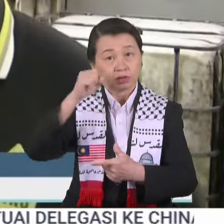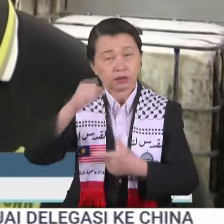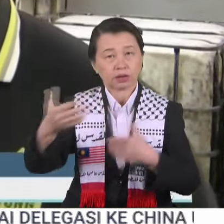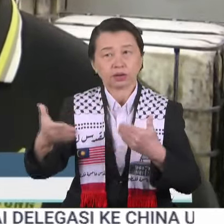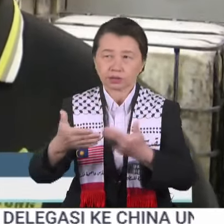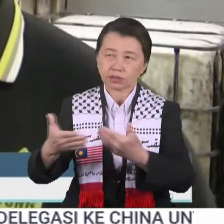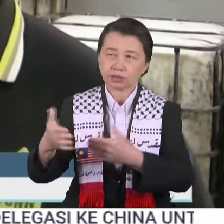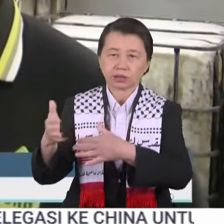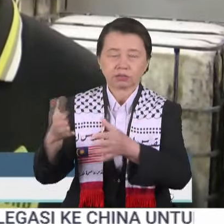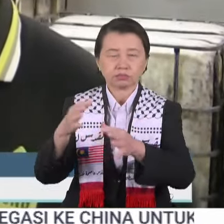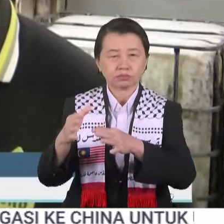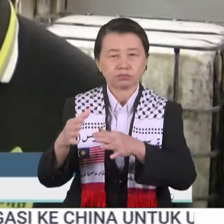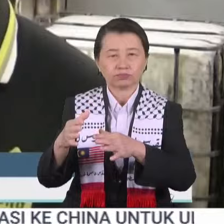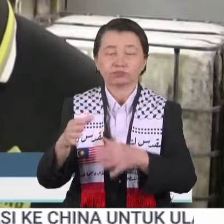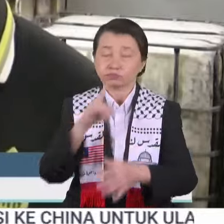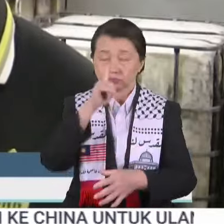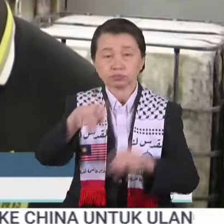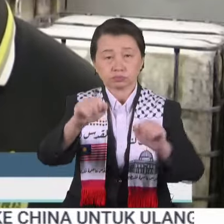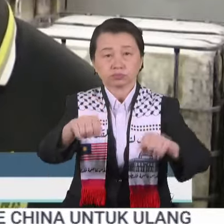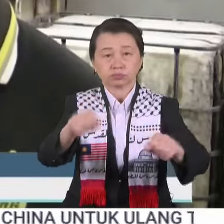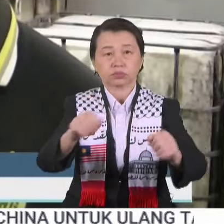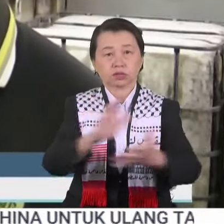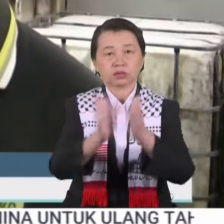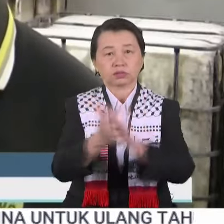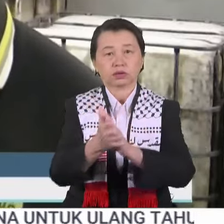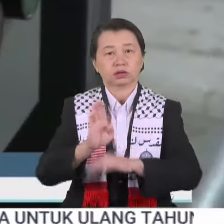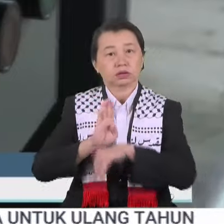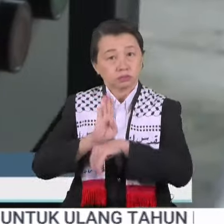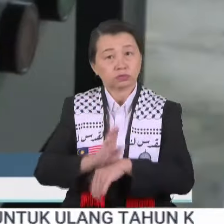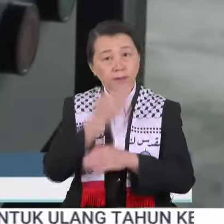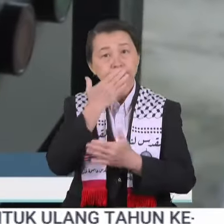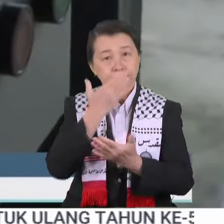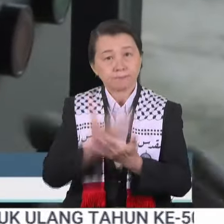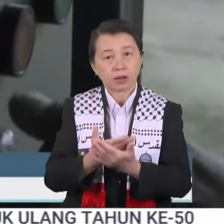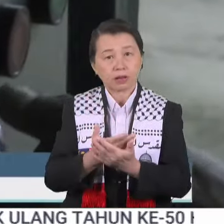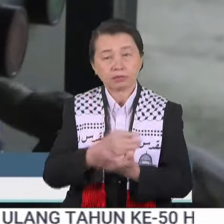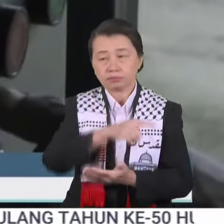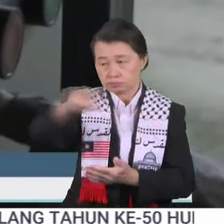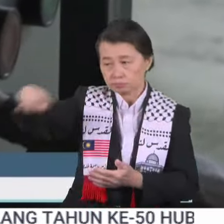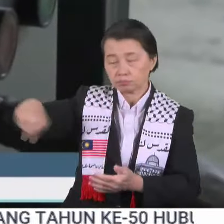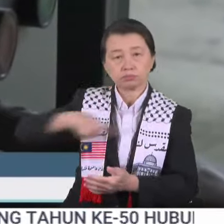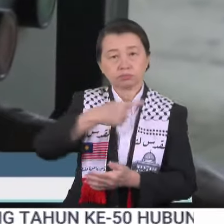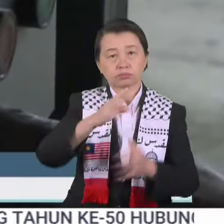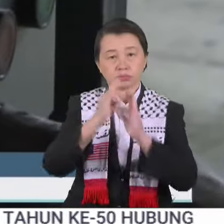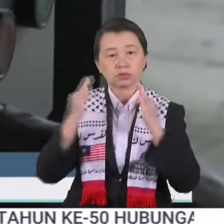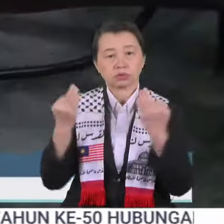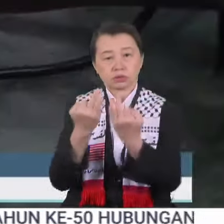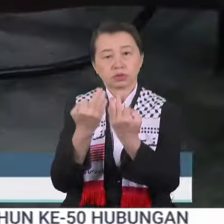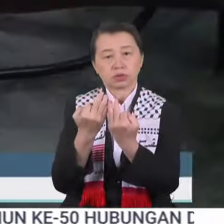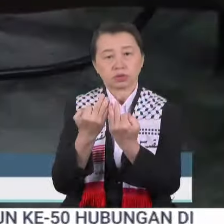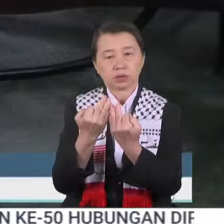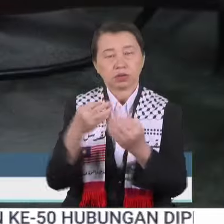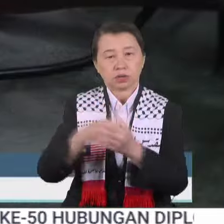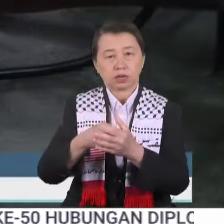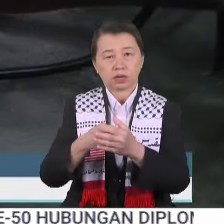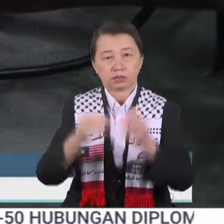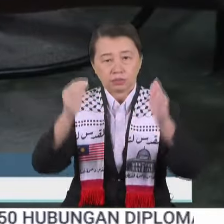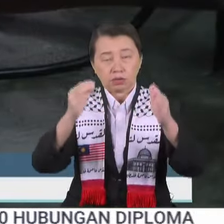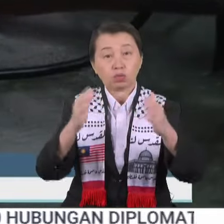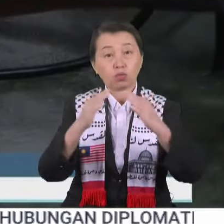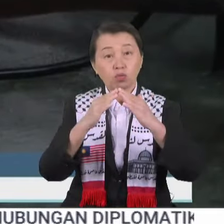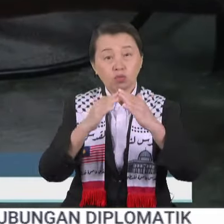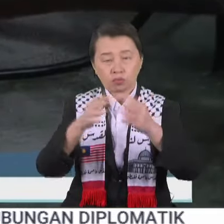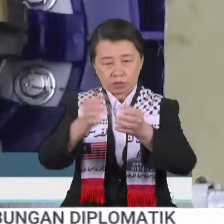terdekat, ini memang boleh menjadikan satu budaya yang baik di kalangan keluarga. Dalam singki